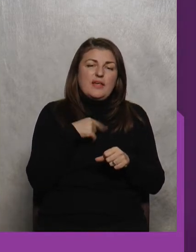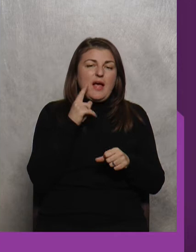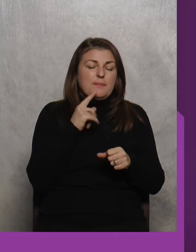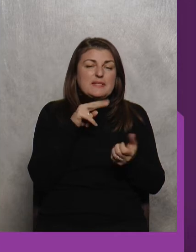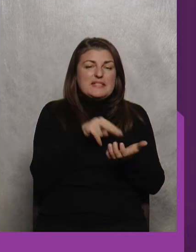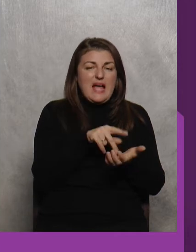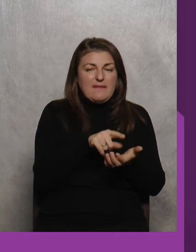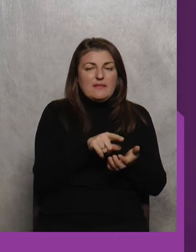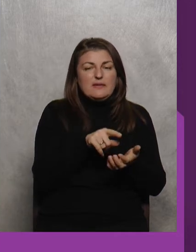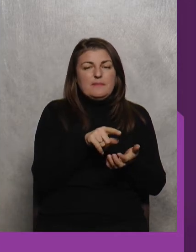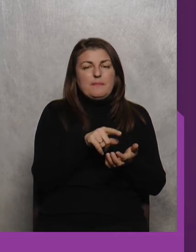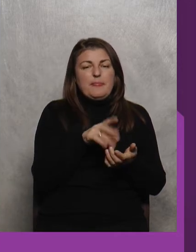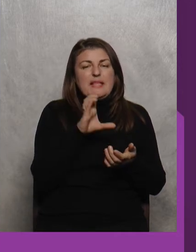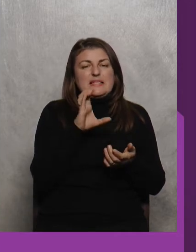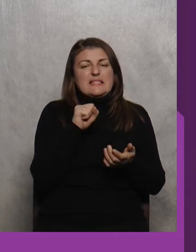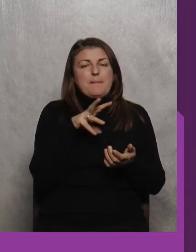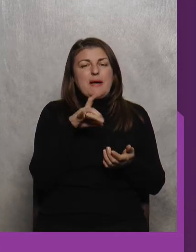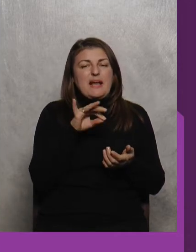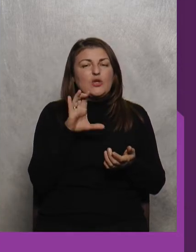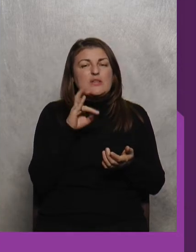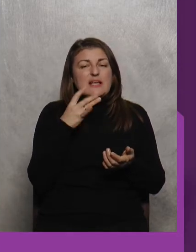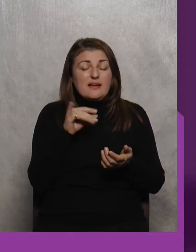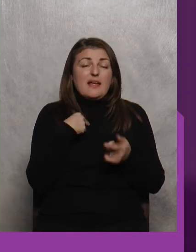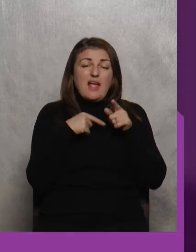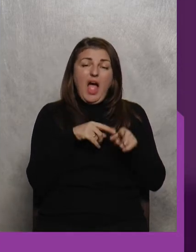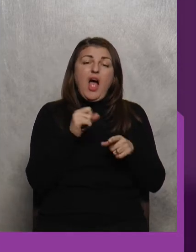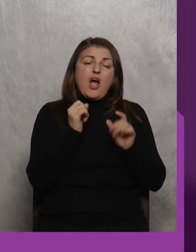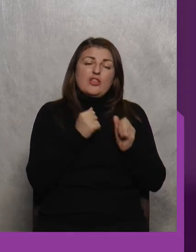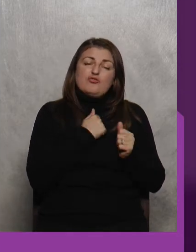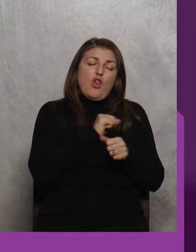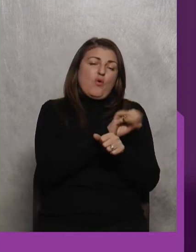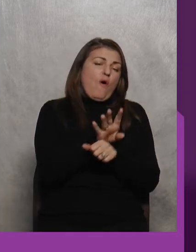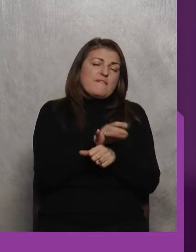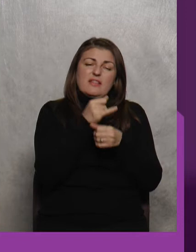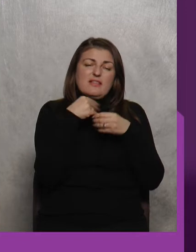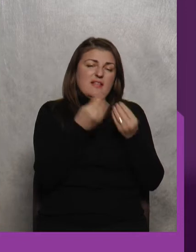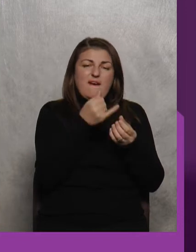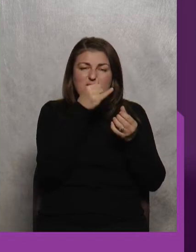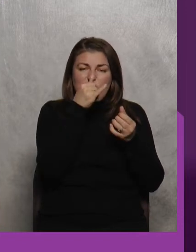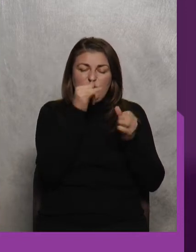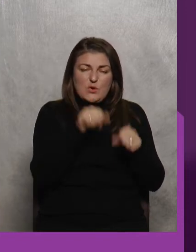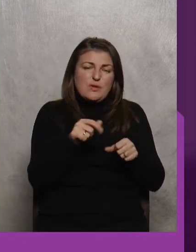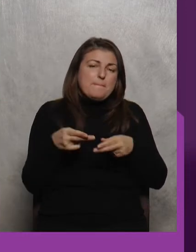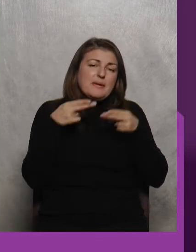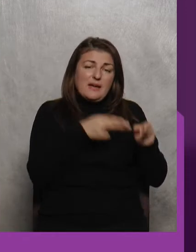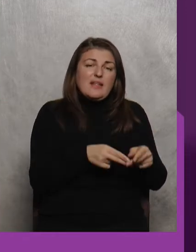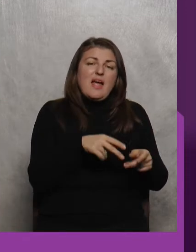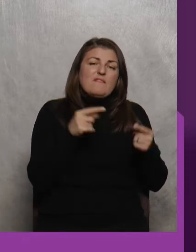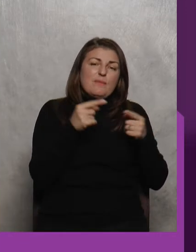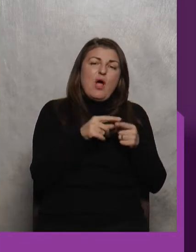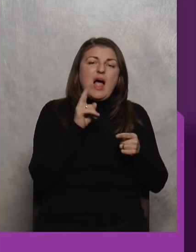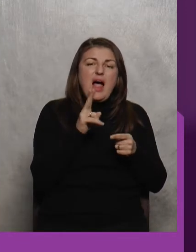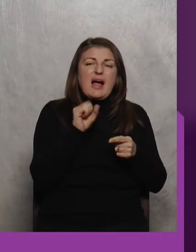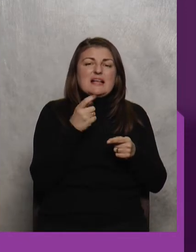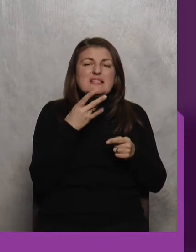на Семеренка Сергія, але, на жаль, ковід не дав можливості йому приїхати. Відповідно, Касьяненко